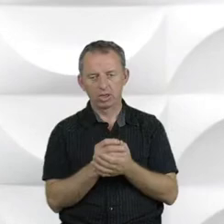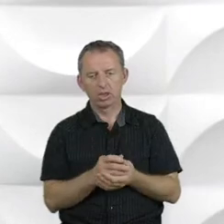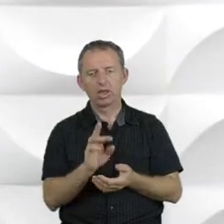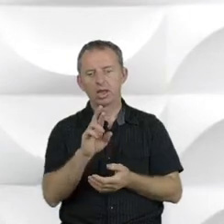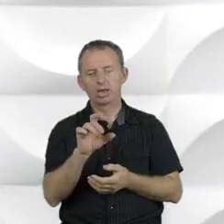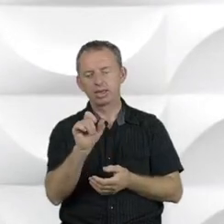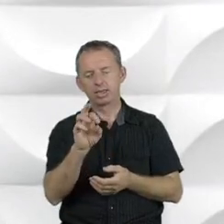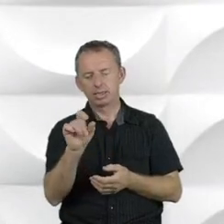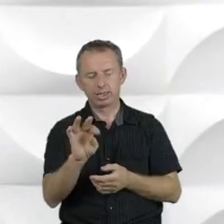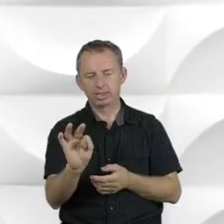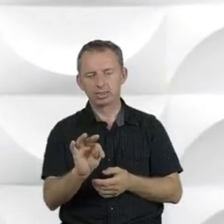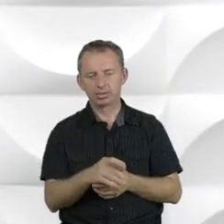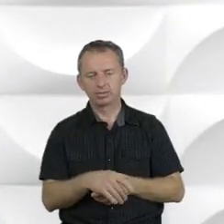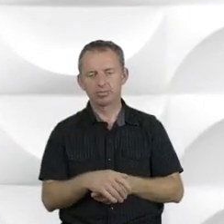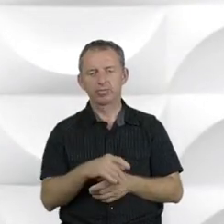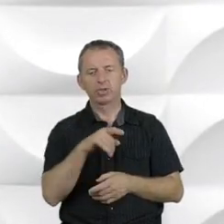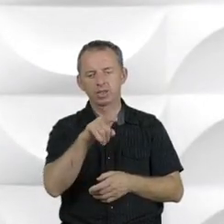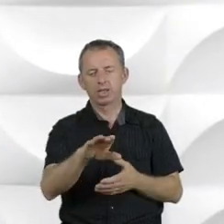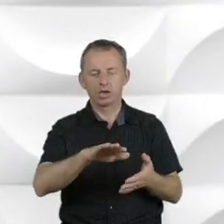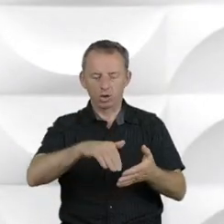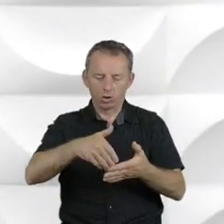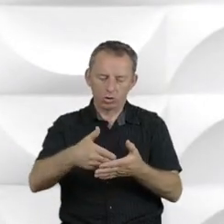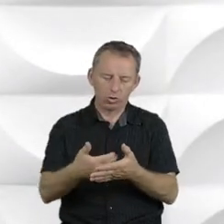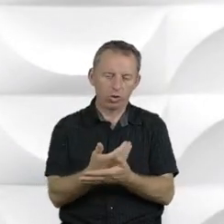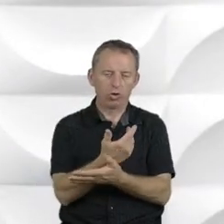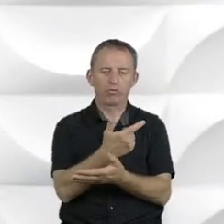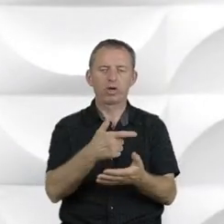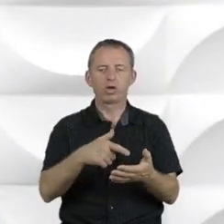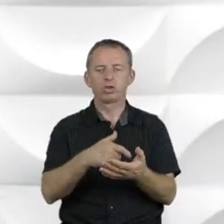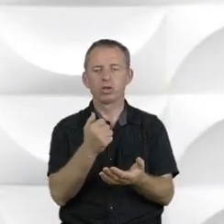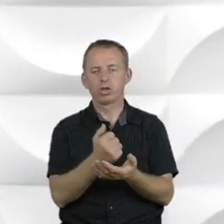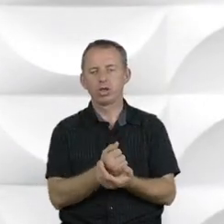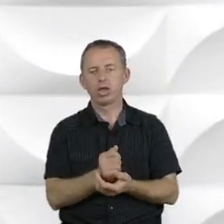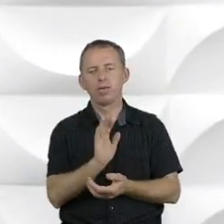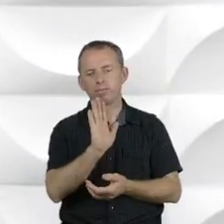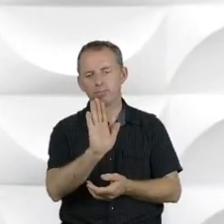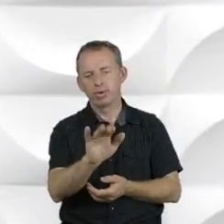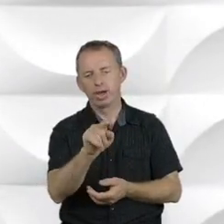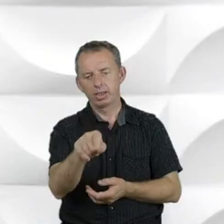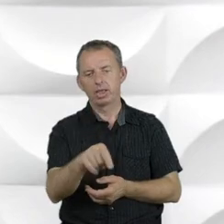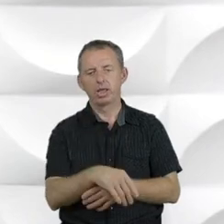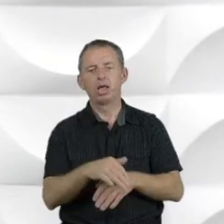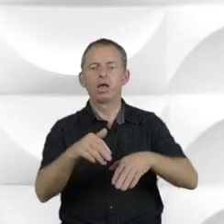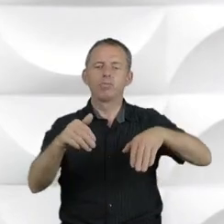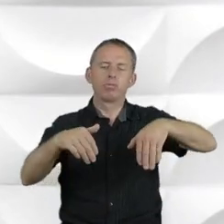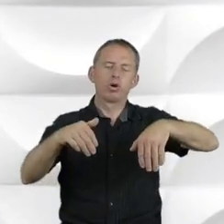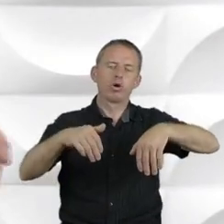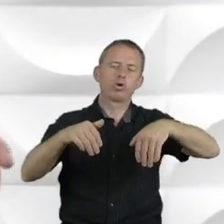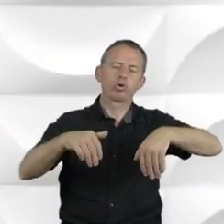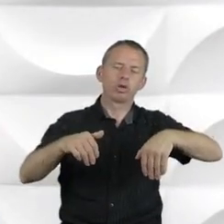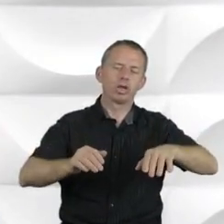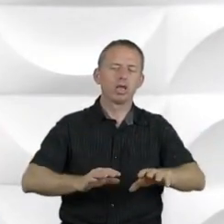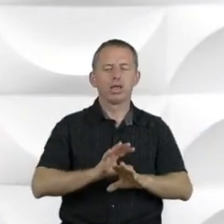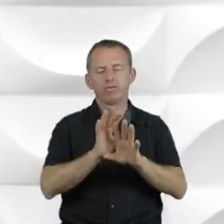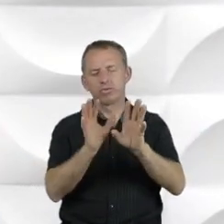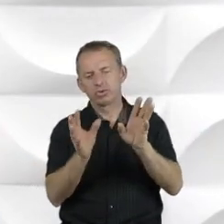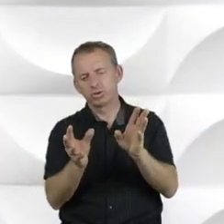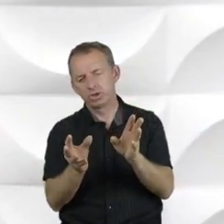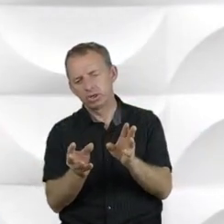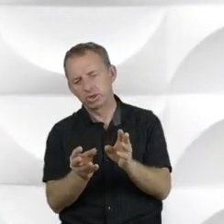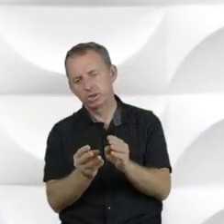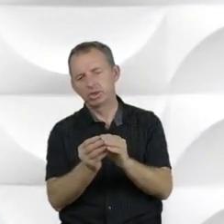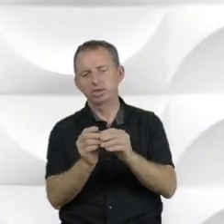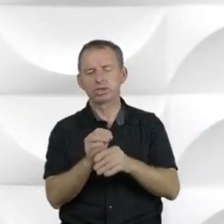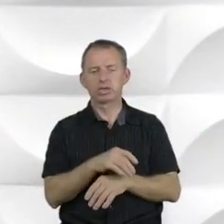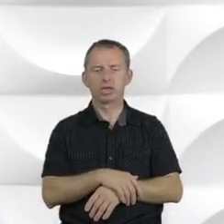tekst tego Nowego Testamentu, to on ma tam możliwie wszystkie